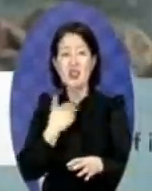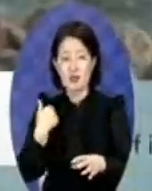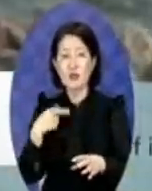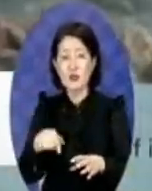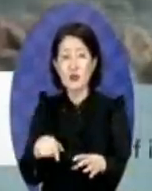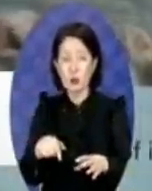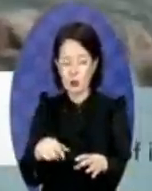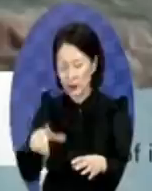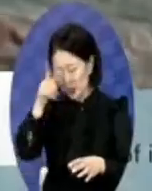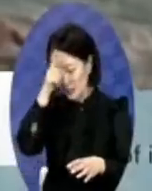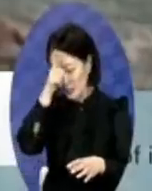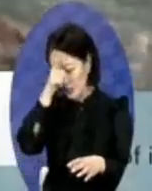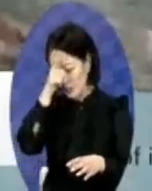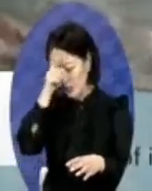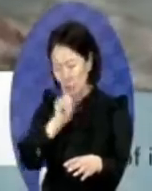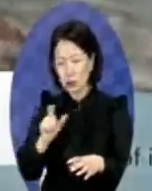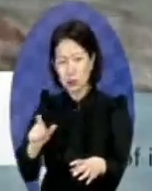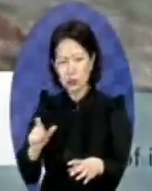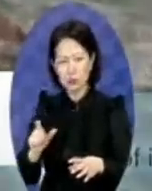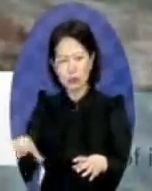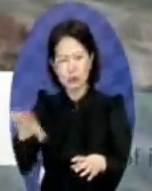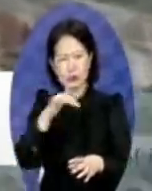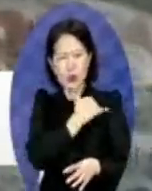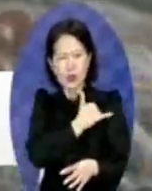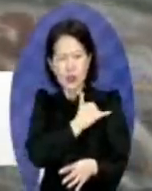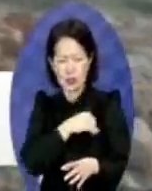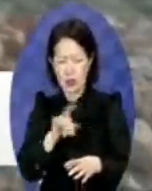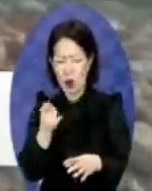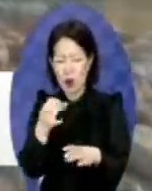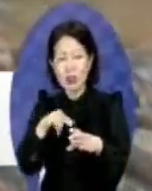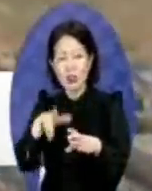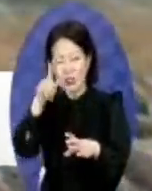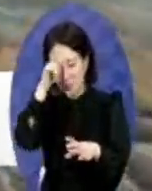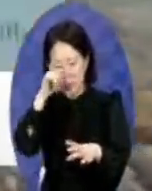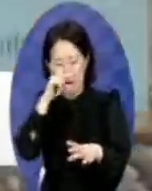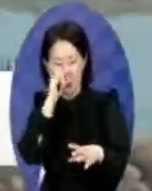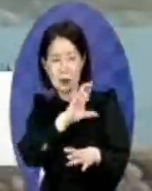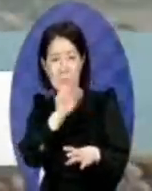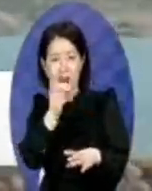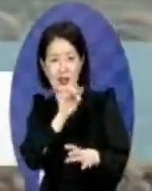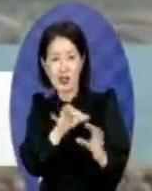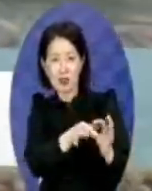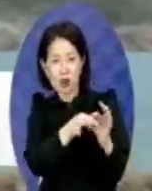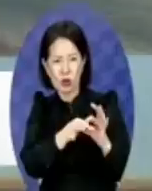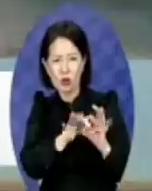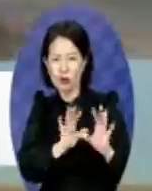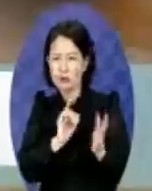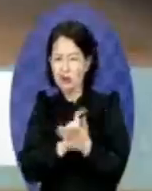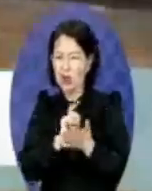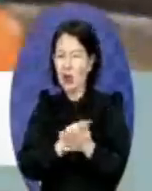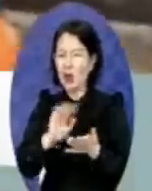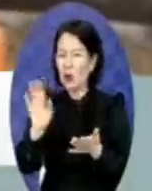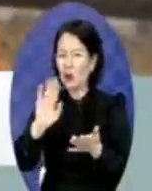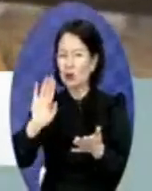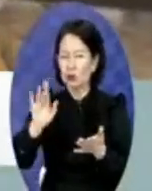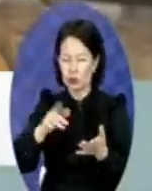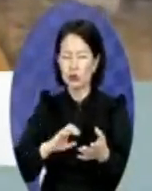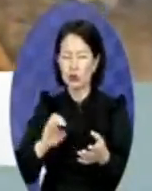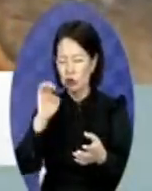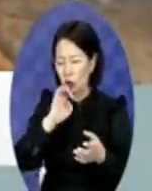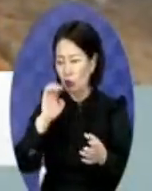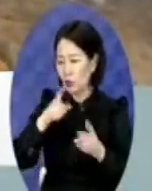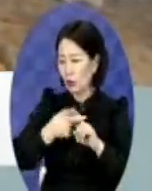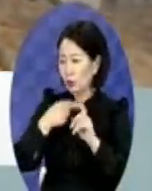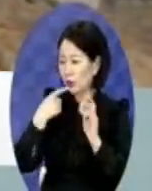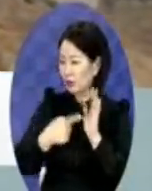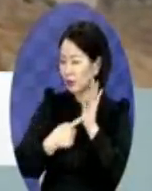иймд одоо Германы эрх баригчид хойд урсгал хоёр төсөл бол Германыг Оросын байгалийн хийгээс хит хараат болохгүй гэдэг байр сууриа Европын холбоонд